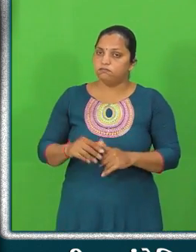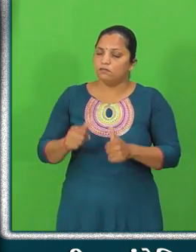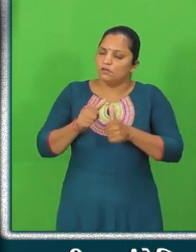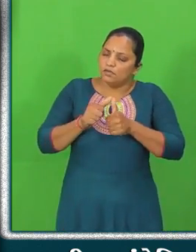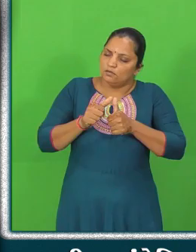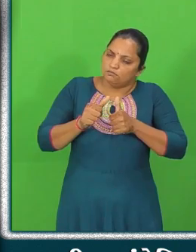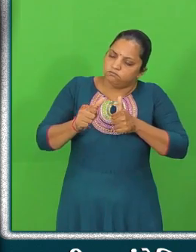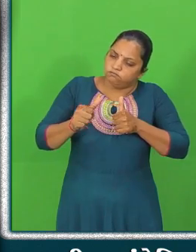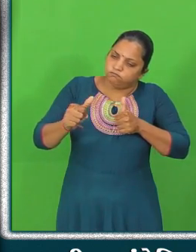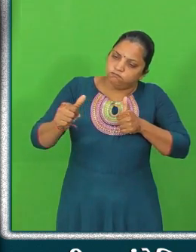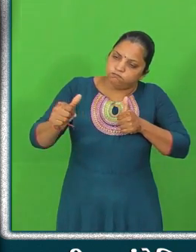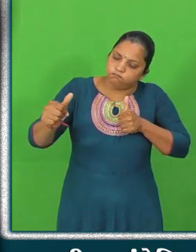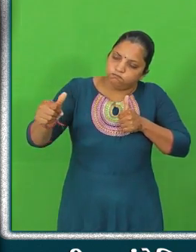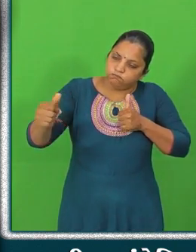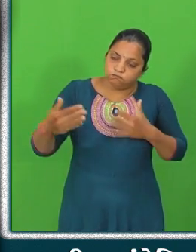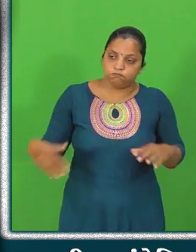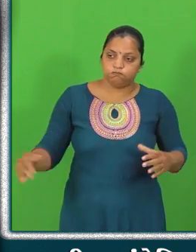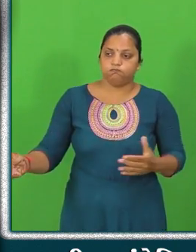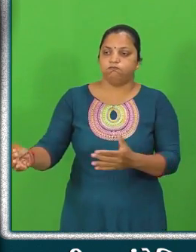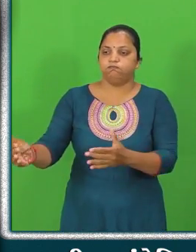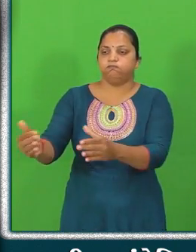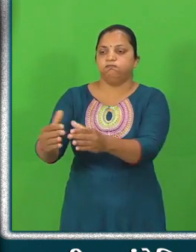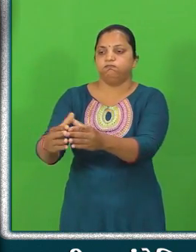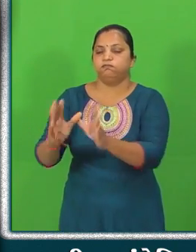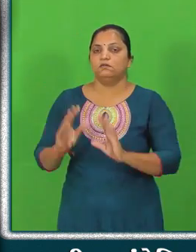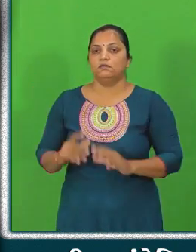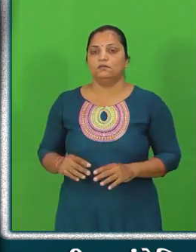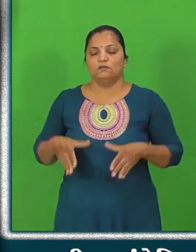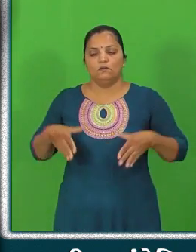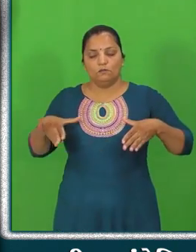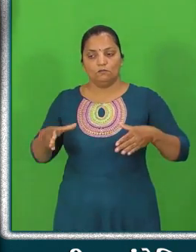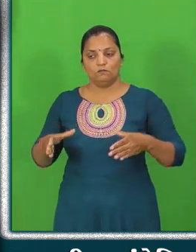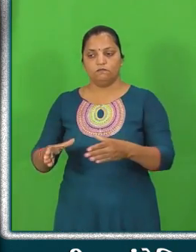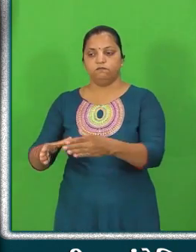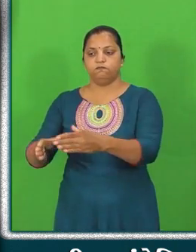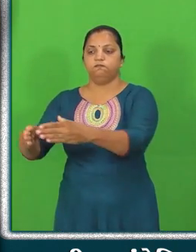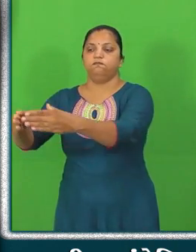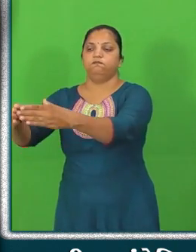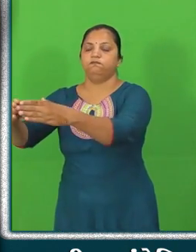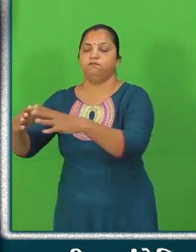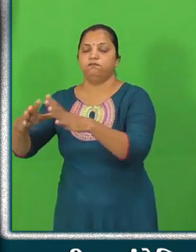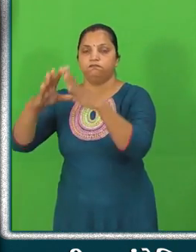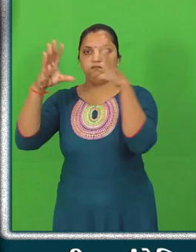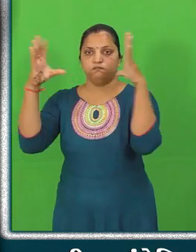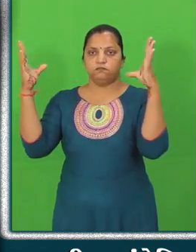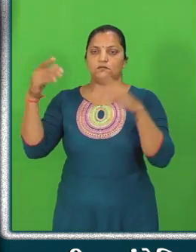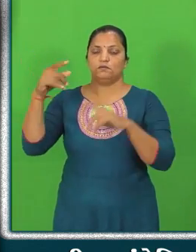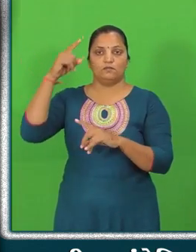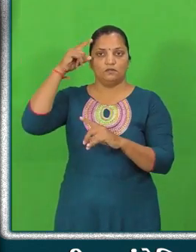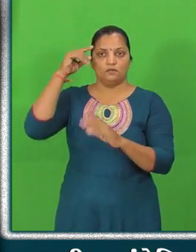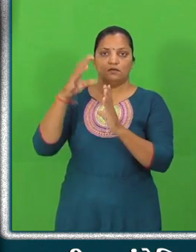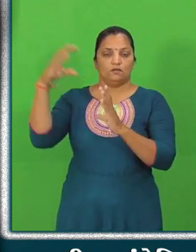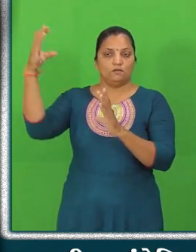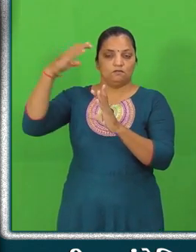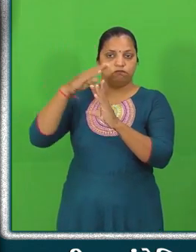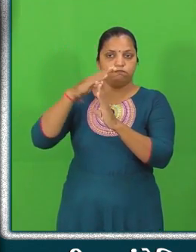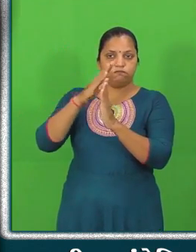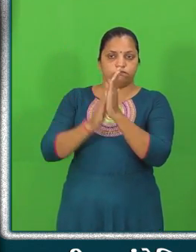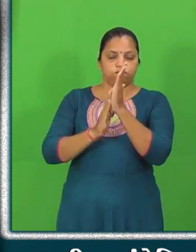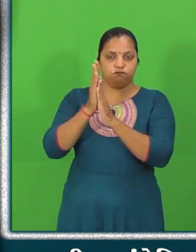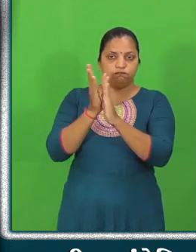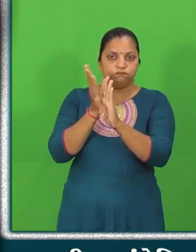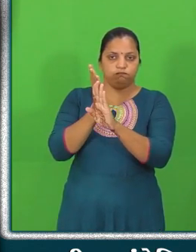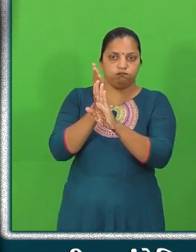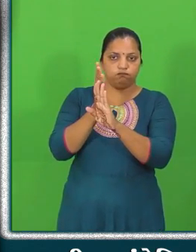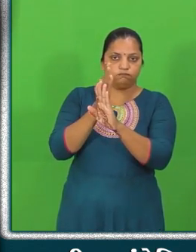તો અનંત અંતરે જઈને ભેગા થશે એટલે બહુ જ દૂર ભેગા થાય એટલે ખૂબ મોટું પ્રતિબિંબ મળે. ઓકે, પ્રતિબિંબનો પ્રકાર